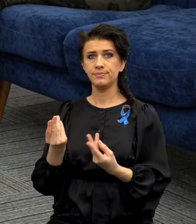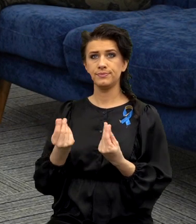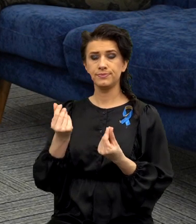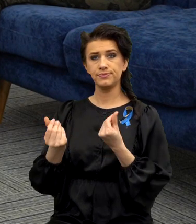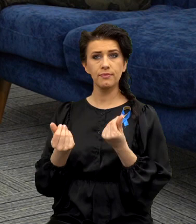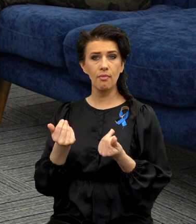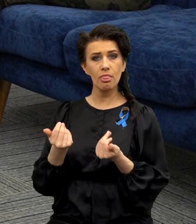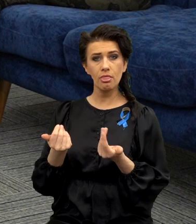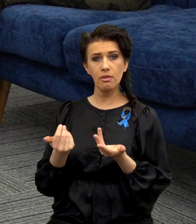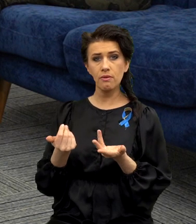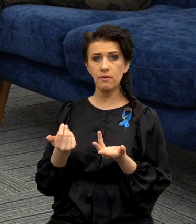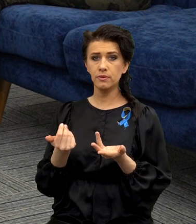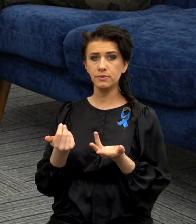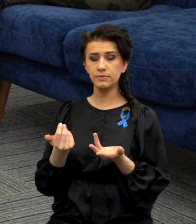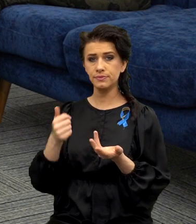nie wiem,